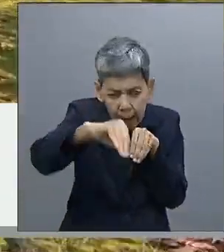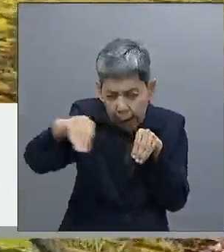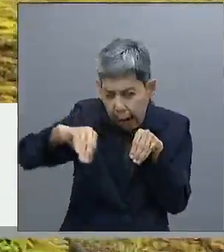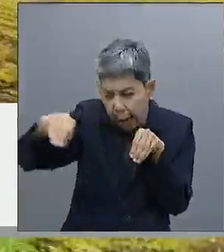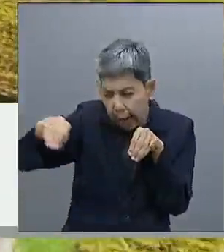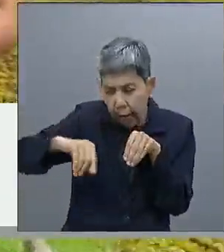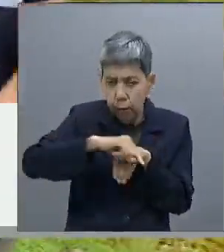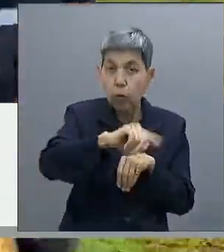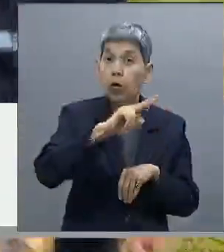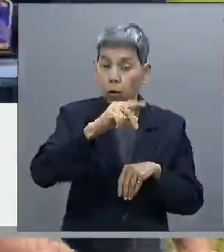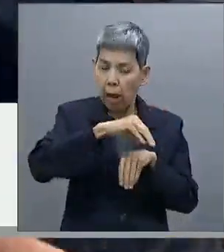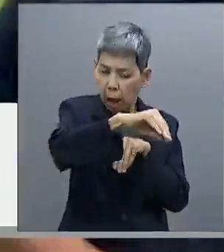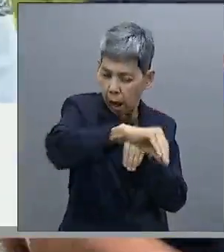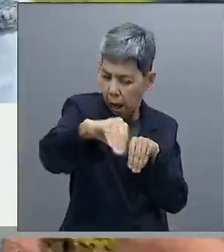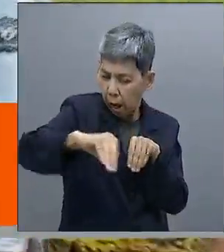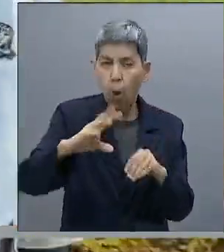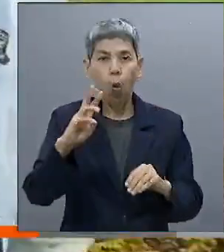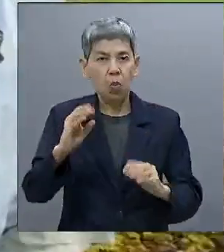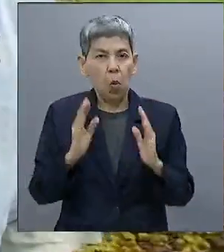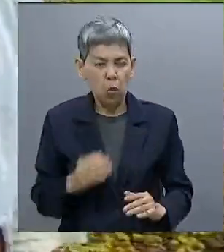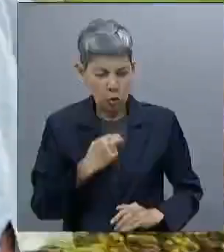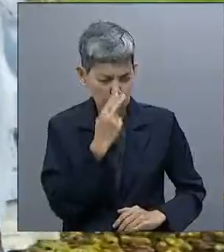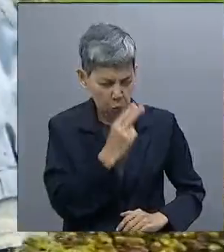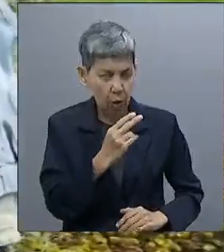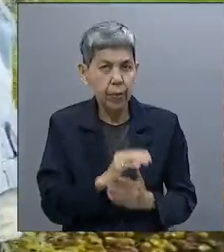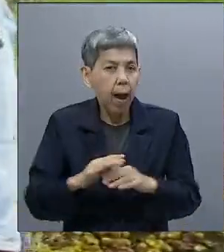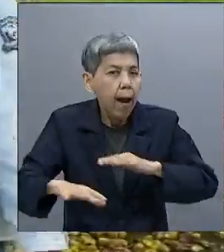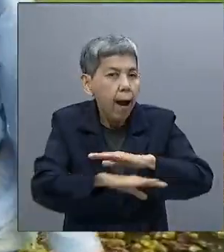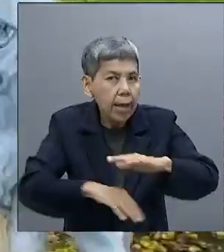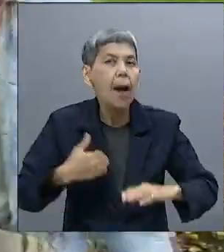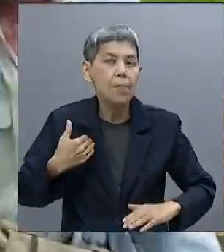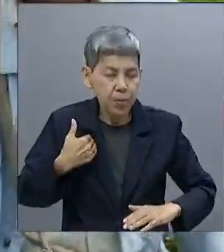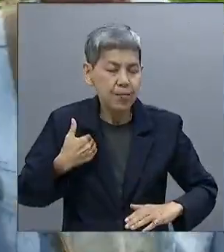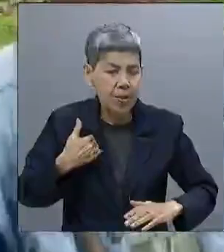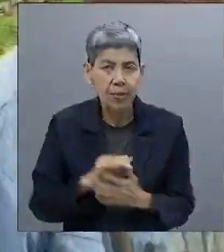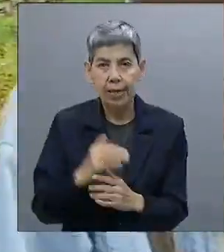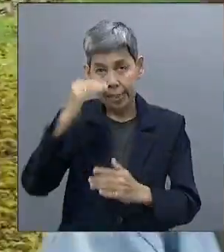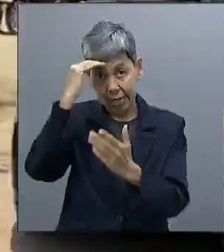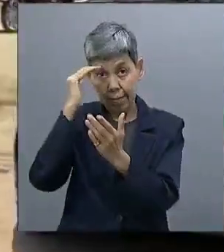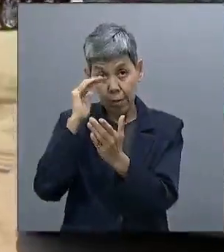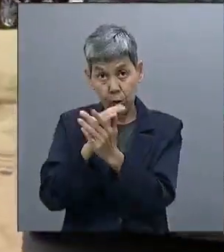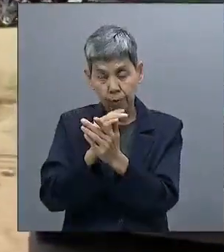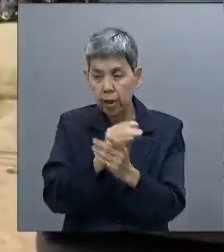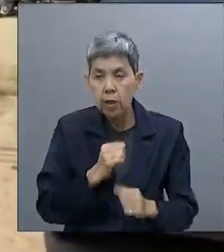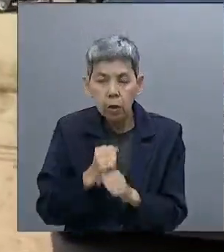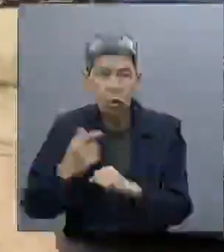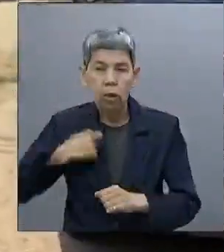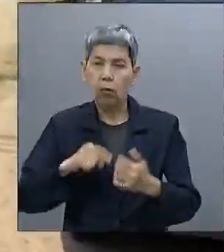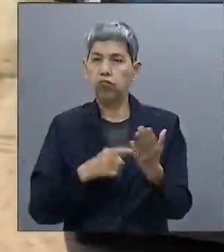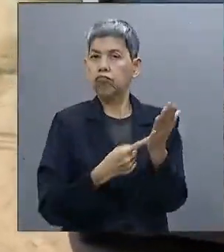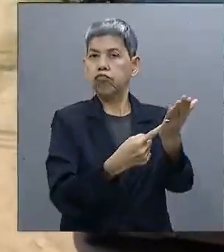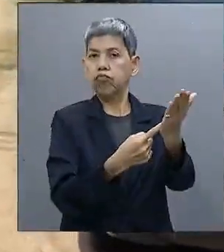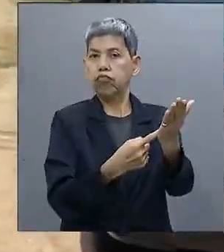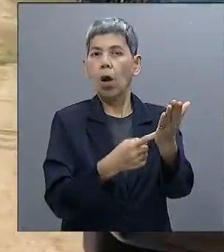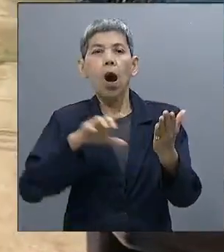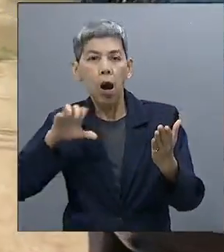รัศมี 2กมกว่า 60คนเมื่อได้หลักฐานมาแล้วเจ้าหน้าที่จึงนำไปให้ศาลอนุมัติออก